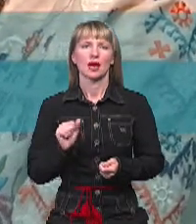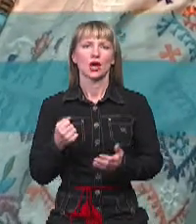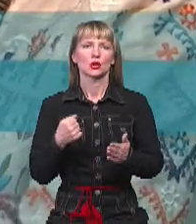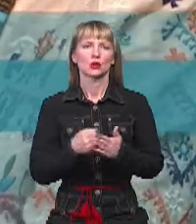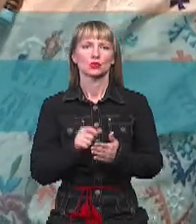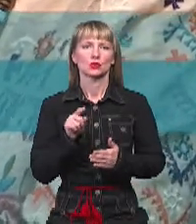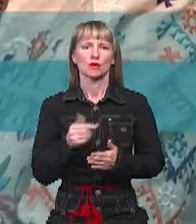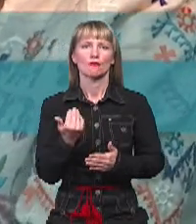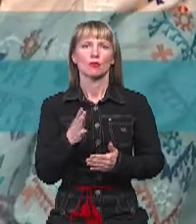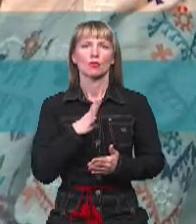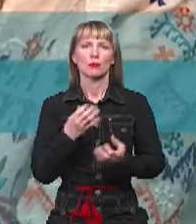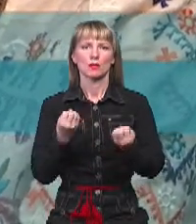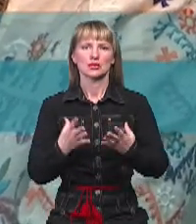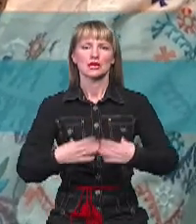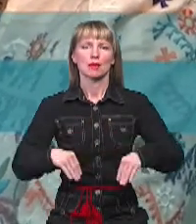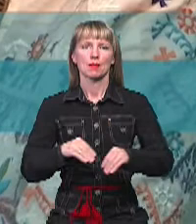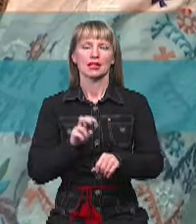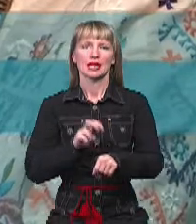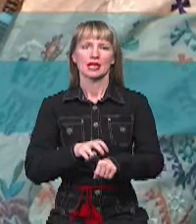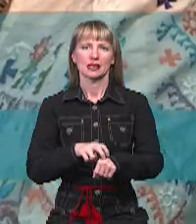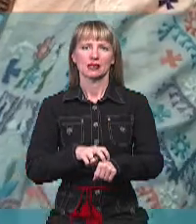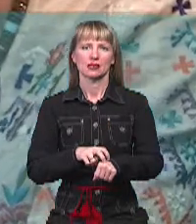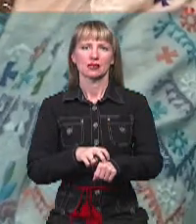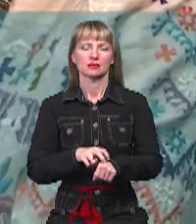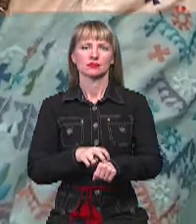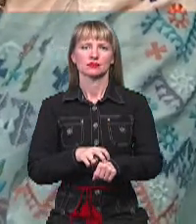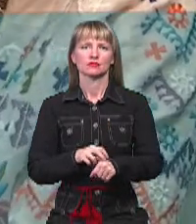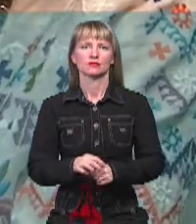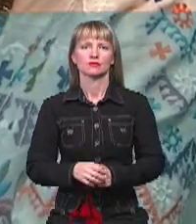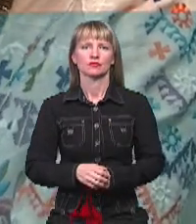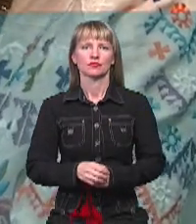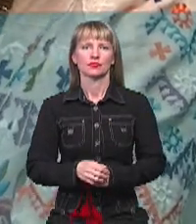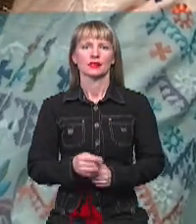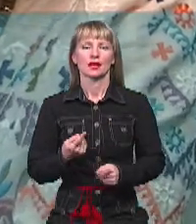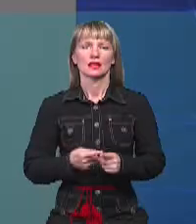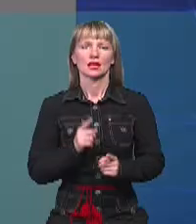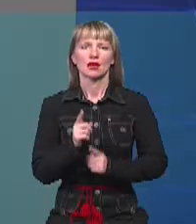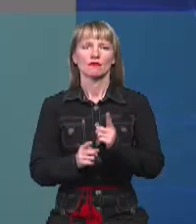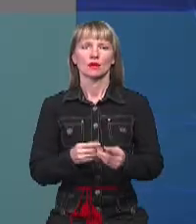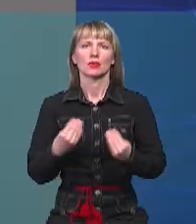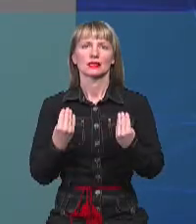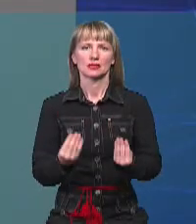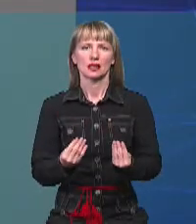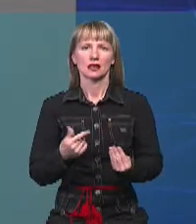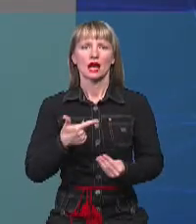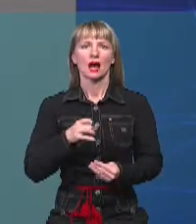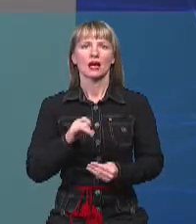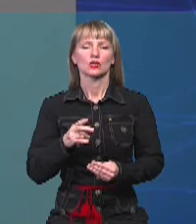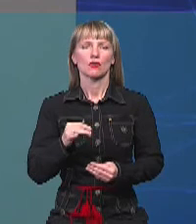До того ви були просто сімейний лікар? Сімейний лікар в комунальному закладі. Ця реформа дає